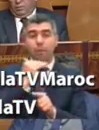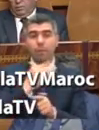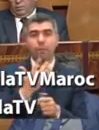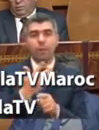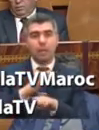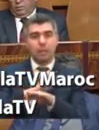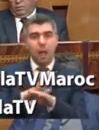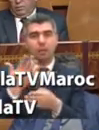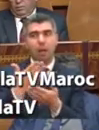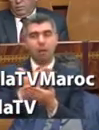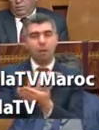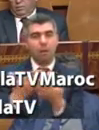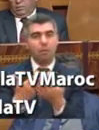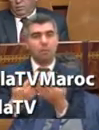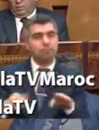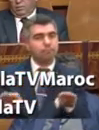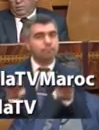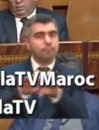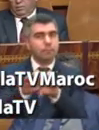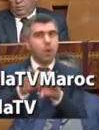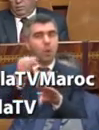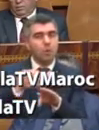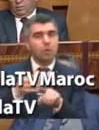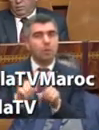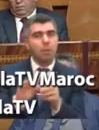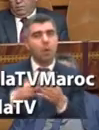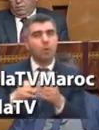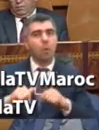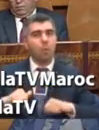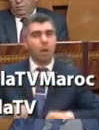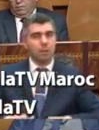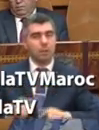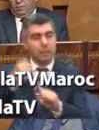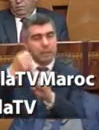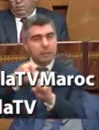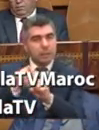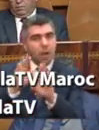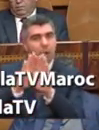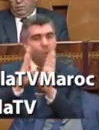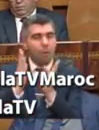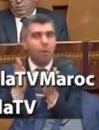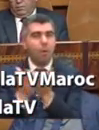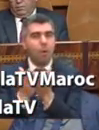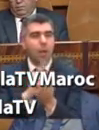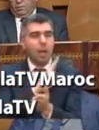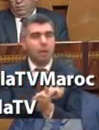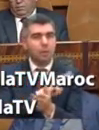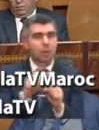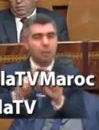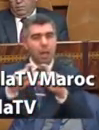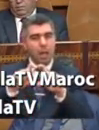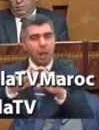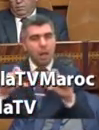السياسية وضمان التقائية القطاعية كانت كتطلب منكم السيد الوزير جعل إصلاح المنظومة الصحية والتأمين الصحي راميد